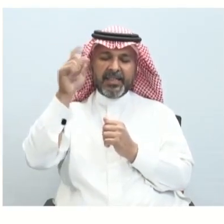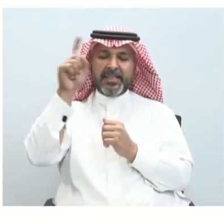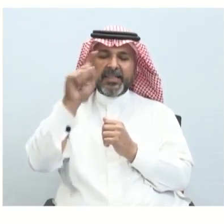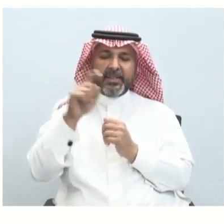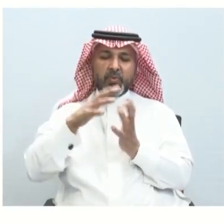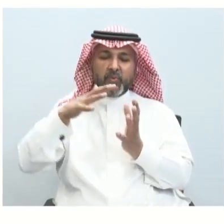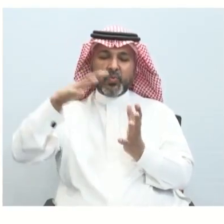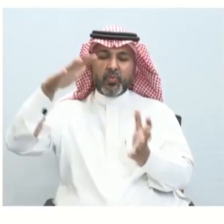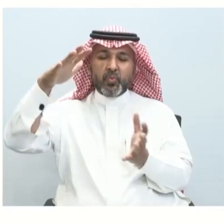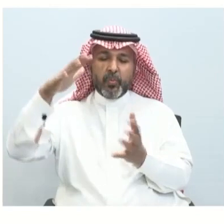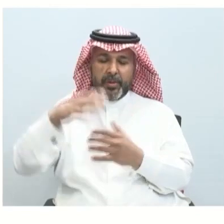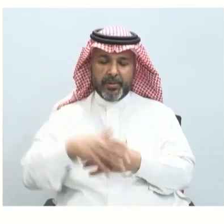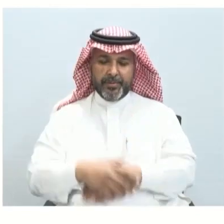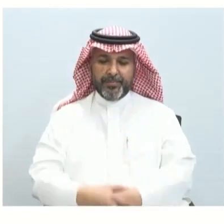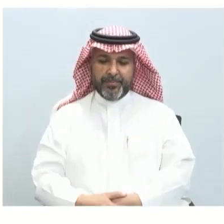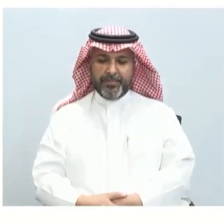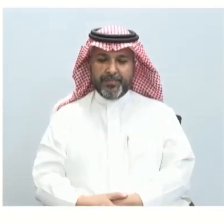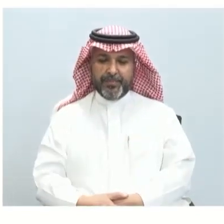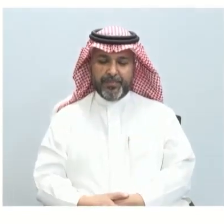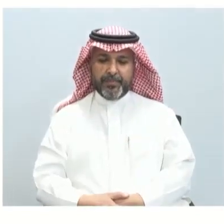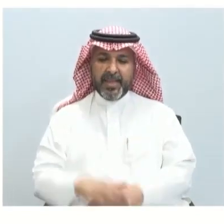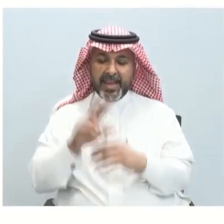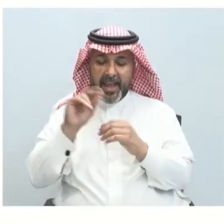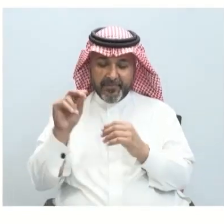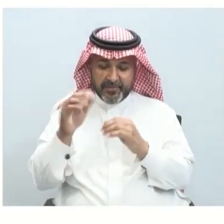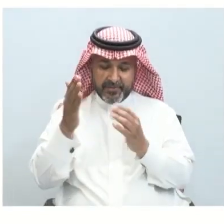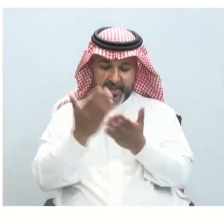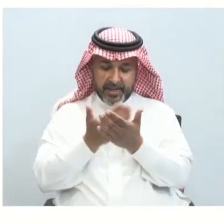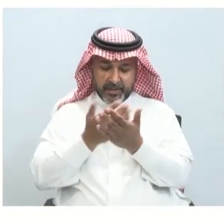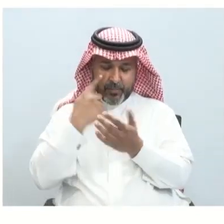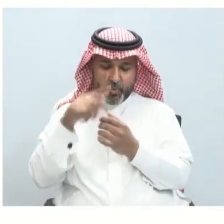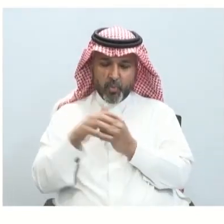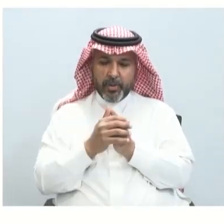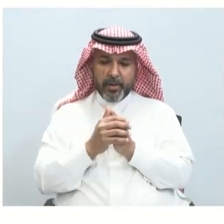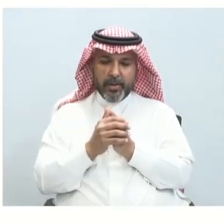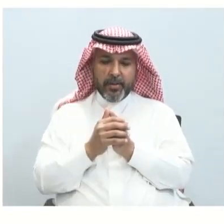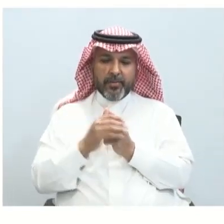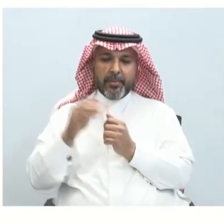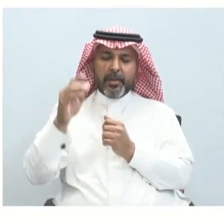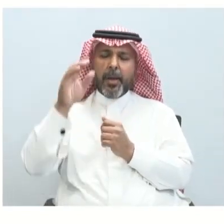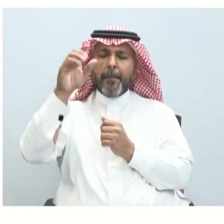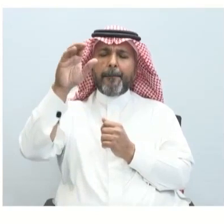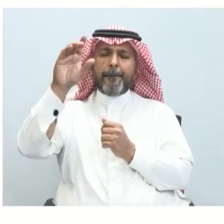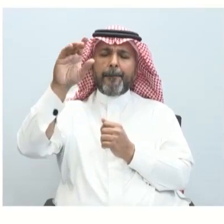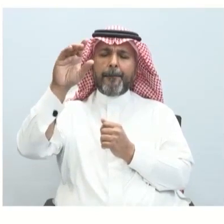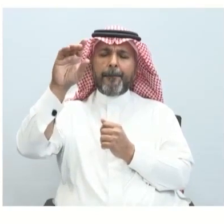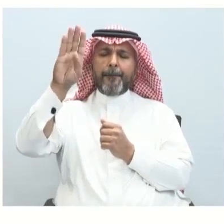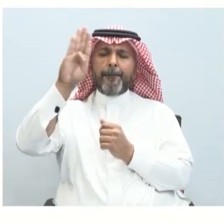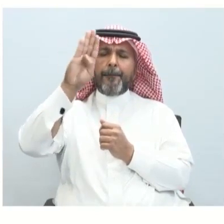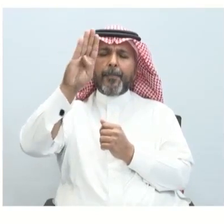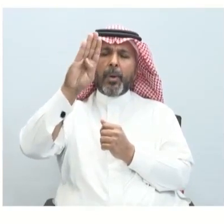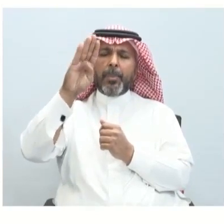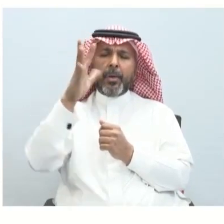الخليه في سؤال 21 مستخدمين نفس الرسم البياني ما العمليه التي حدثت في المنطقه به هل هي الطوره